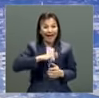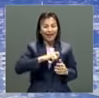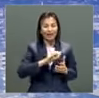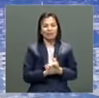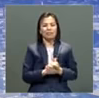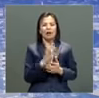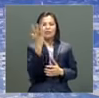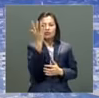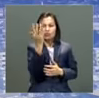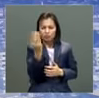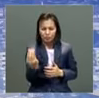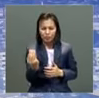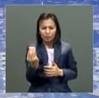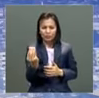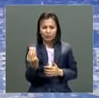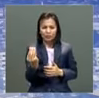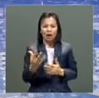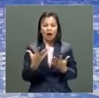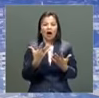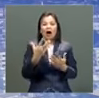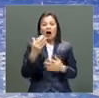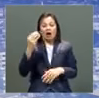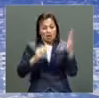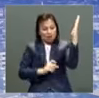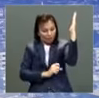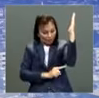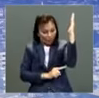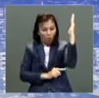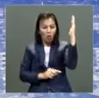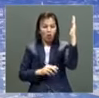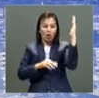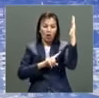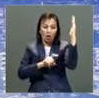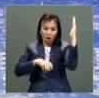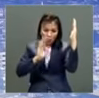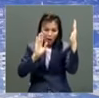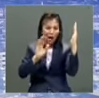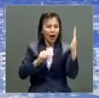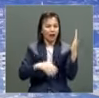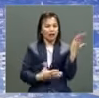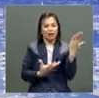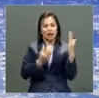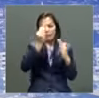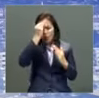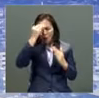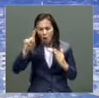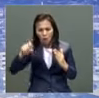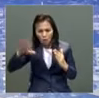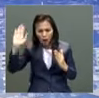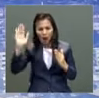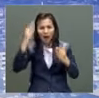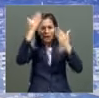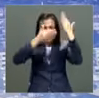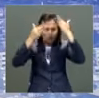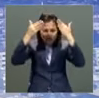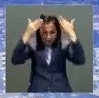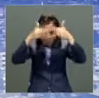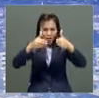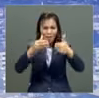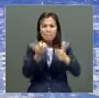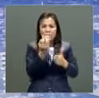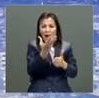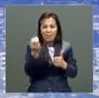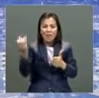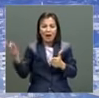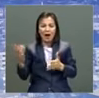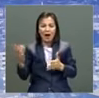สิงคโปร์เพิ่มเป็น3หลักญี่ปุ่นเพิ่ม3หลักอย่างเงี้ยฮะอินโดนีเซียก็เพิ่มขึ้นมาอีกเงี้ยเราภายใน